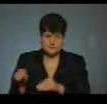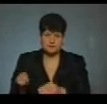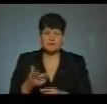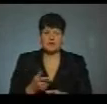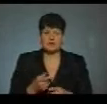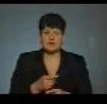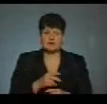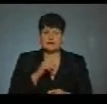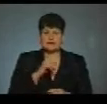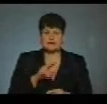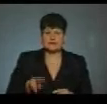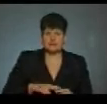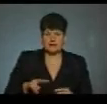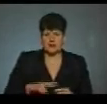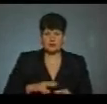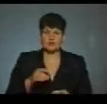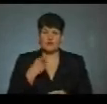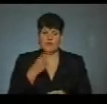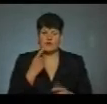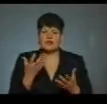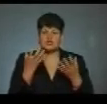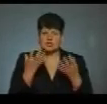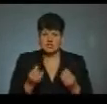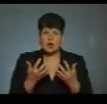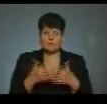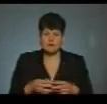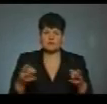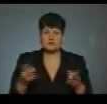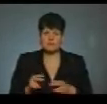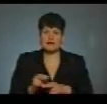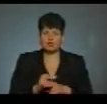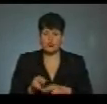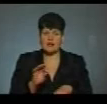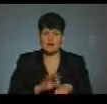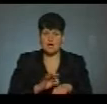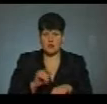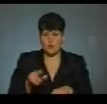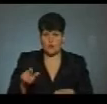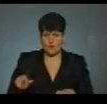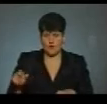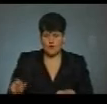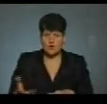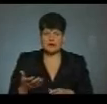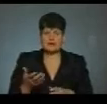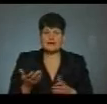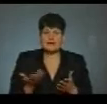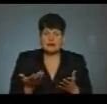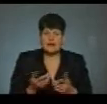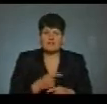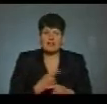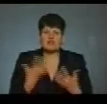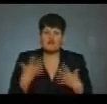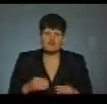цього медзакладу Ярослав Чайківський розповів, яке ще обладнання потрібне для лікування хворих з діагнозом COVID-19 та яке в лікарні вже